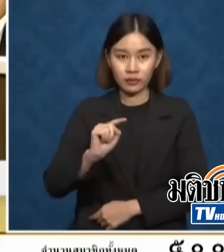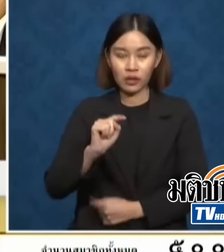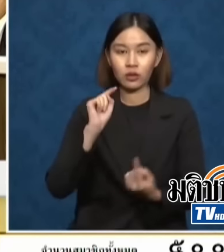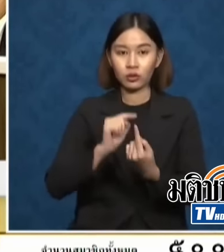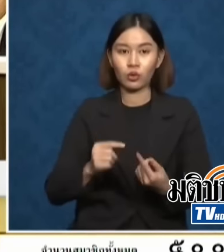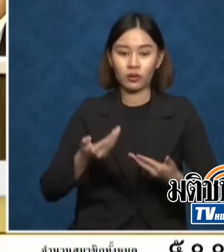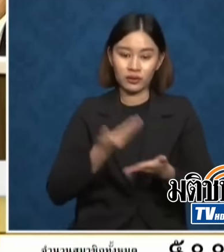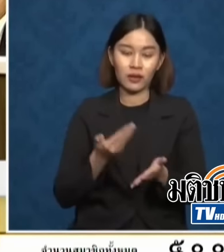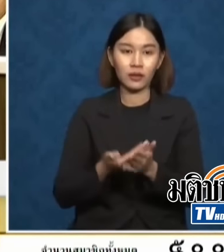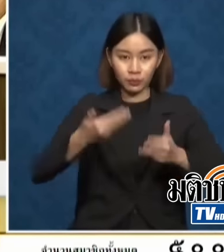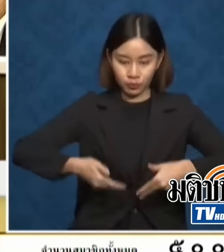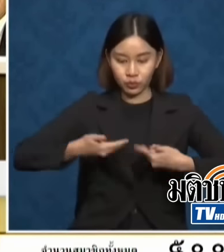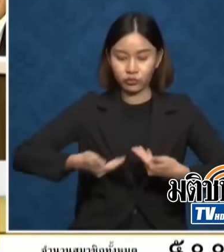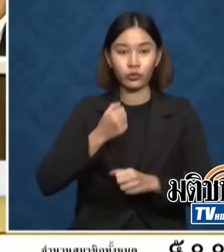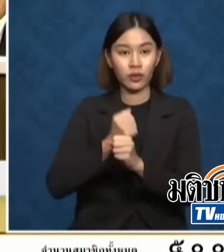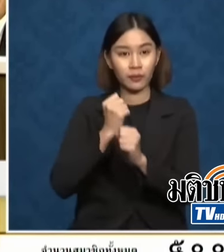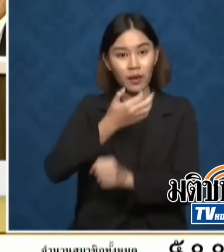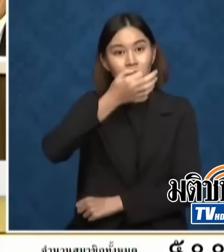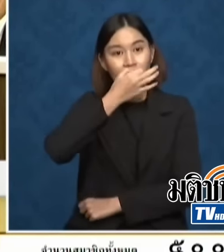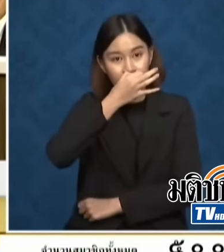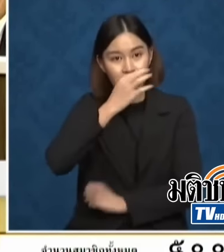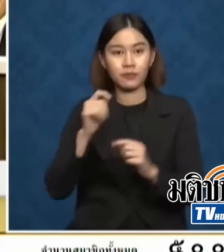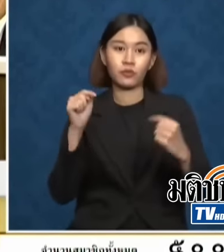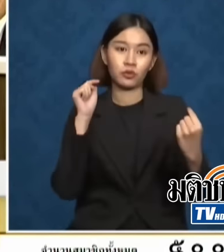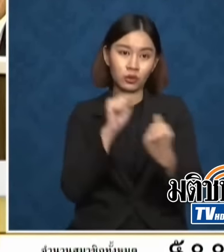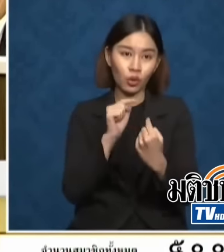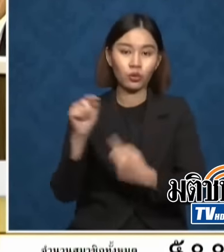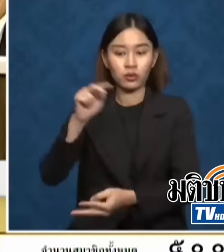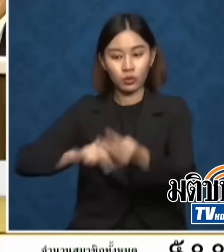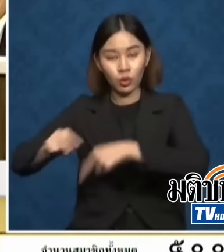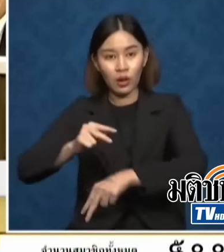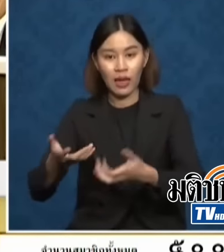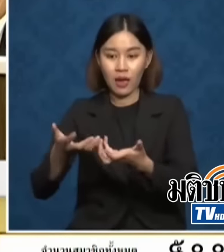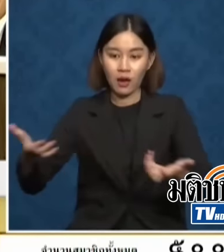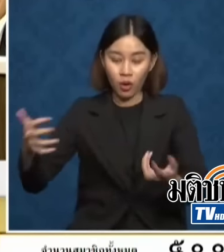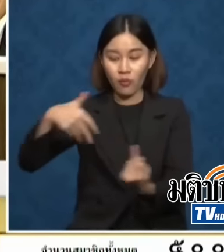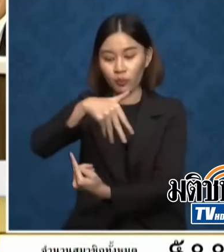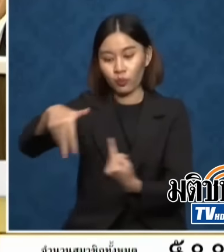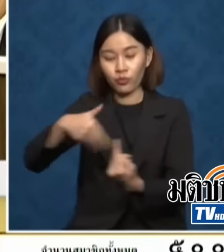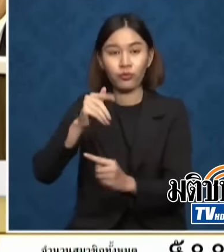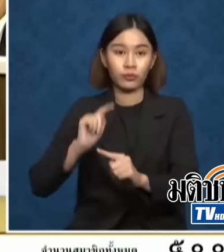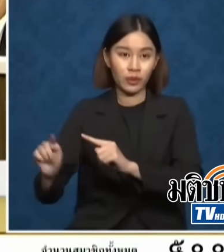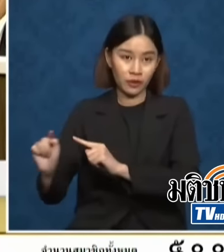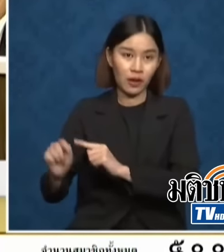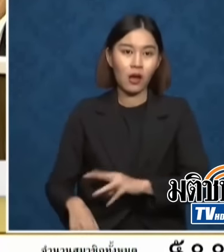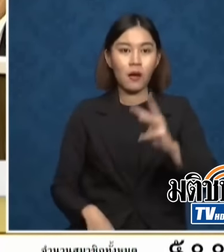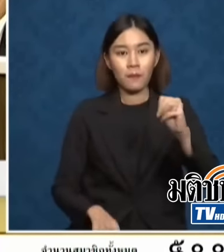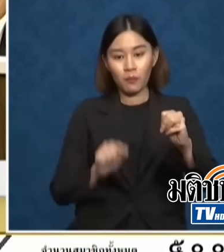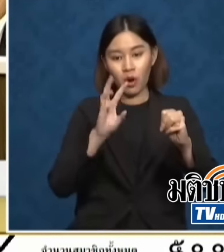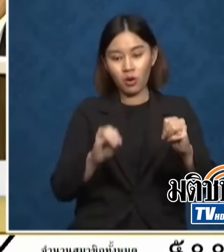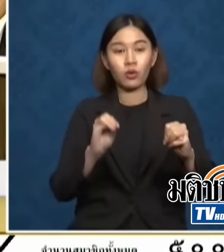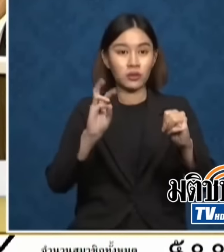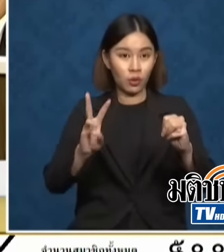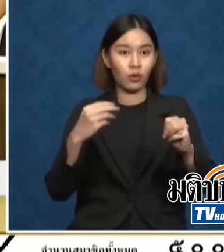ให้การหารายได้จากการทำประมงสมดุลกับการอนุรักษ์สิ่งแวดล้อมมาตราก็อยู่ในมาตร